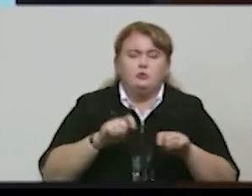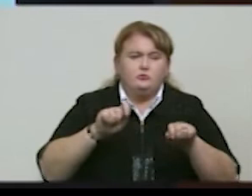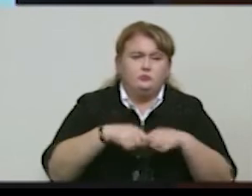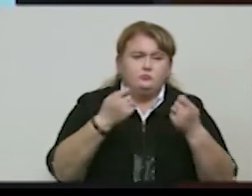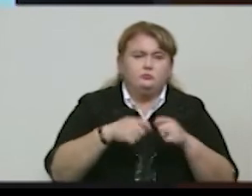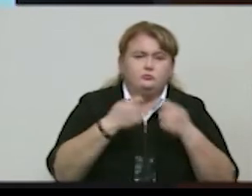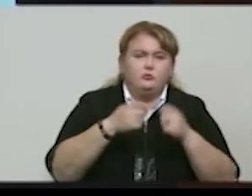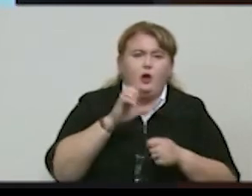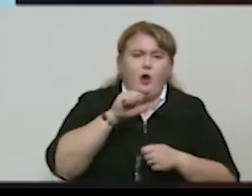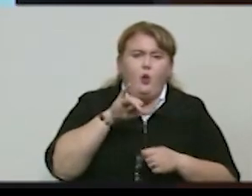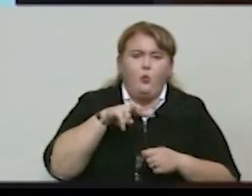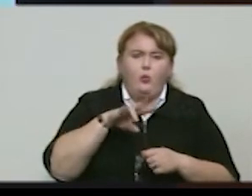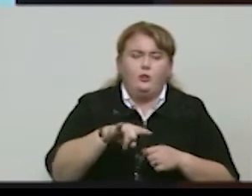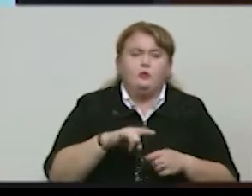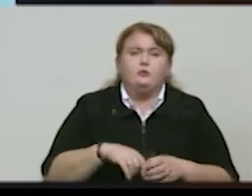и аулы.